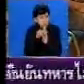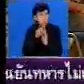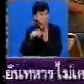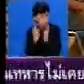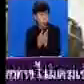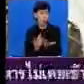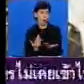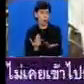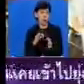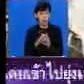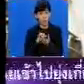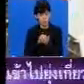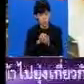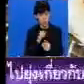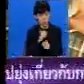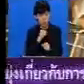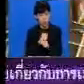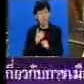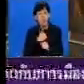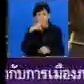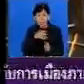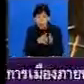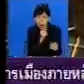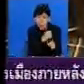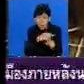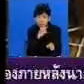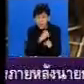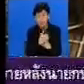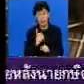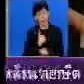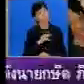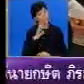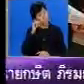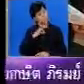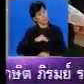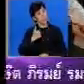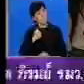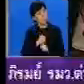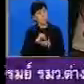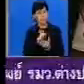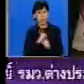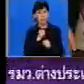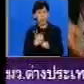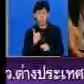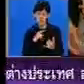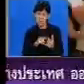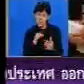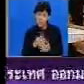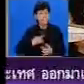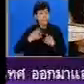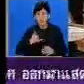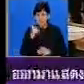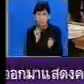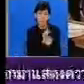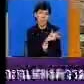1ชั่วโมงการให้บริการตรวจแบบ Fast Track สร้างความพอใจให้กับผู้ปกครองเด็กที่ติดเชื้อไข้หวัดใหญ่สายพันธุ์ใหม่รายหนึ่งที่ตัดสินใจมา